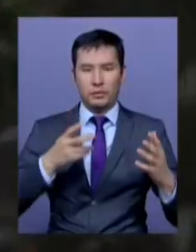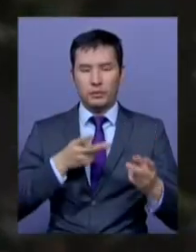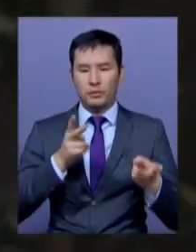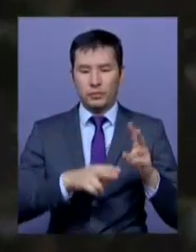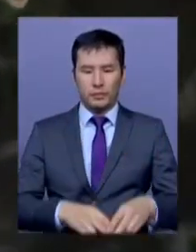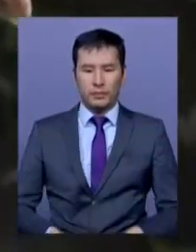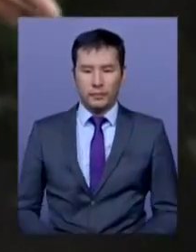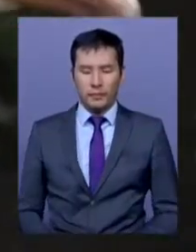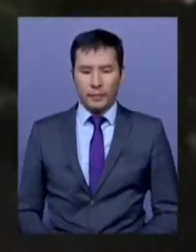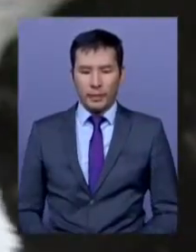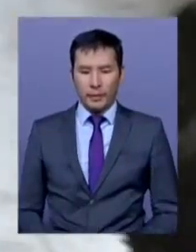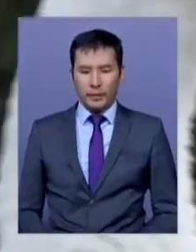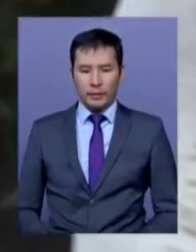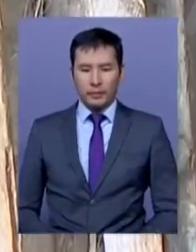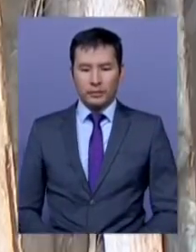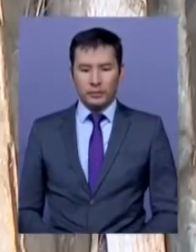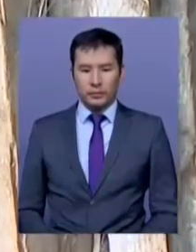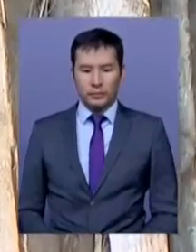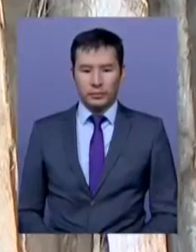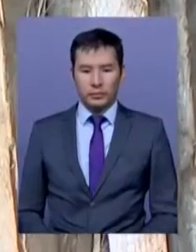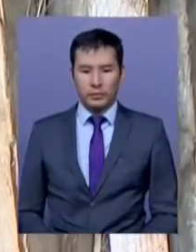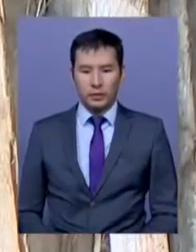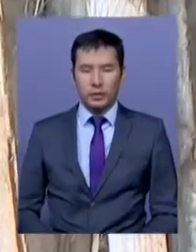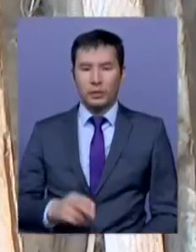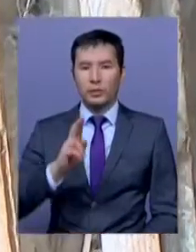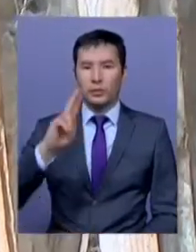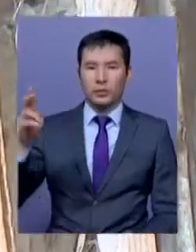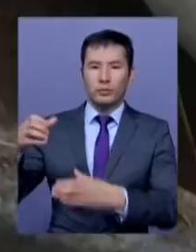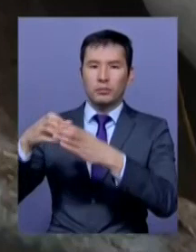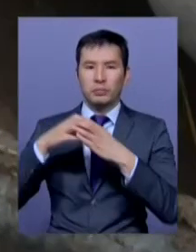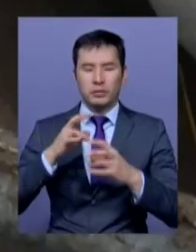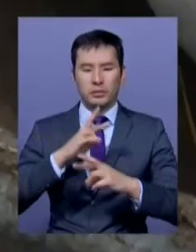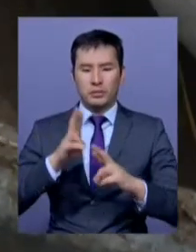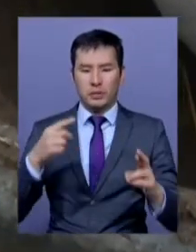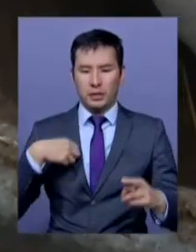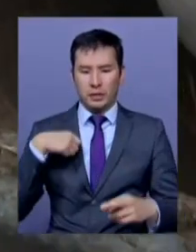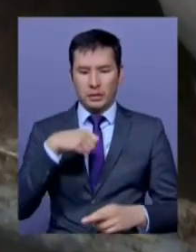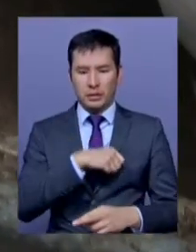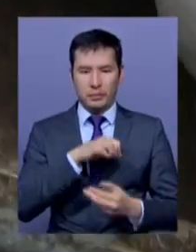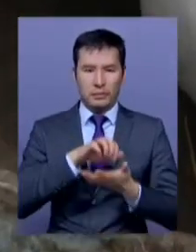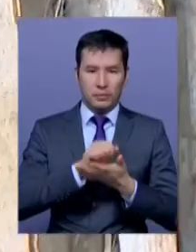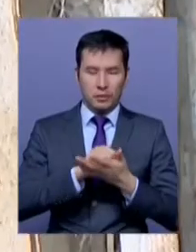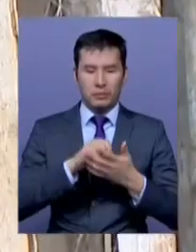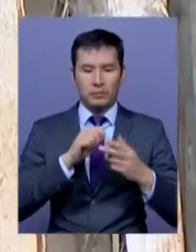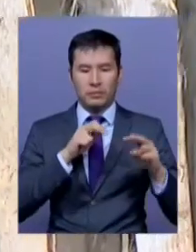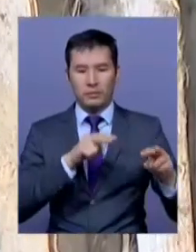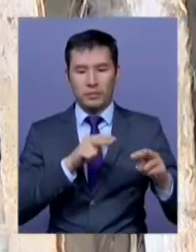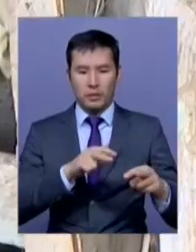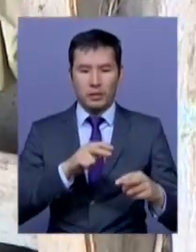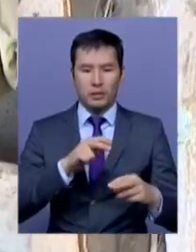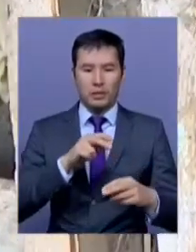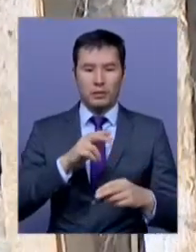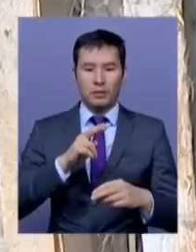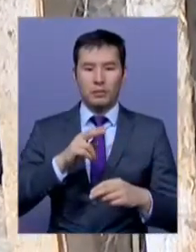Ешкім келмеді. Бәрімен өзім айналысып жатырмын. Құстарым қас қағым сәтте өліп жатыр. Әсіресе 3-4 айлық балапандар. Үлкендерін сойып